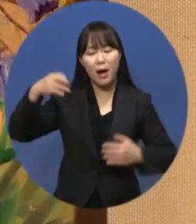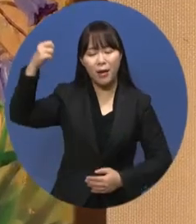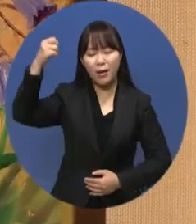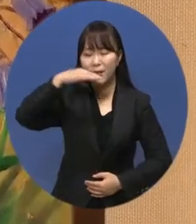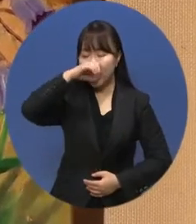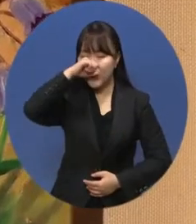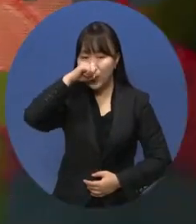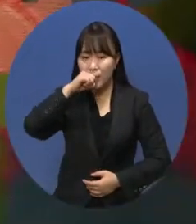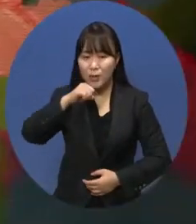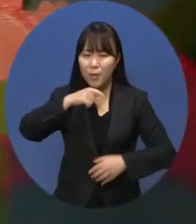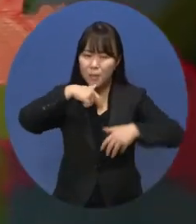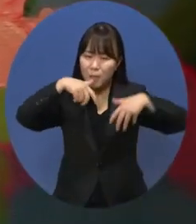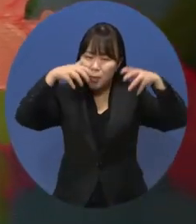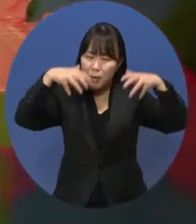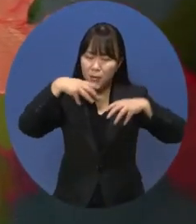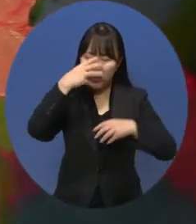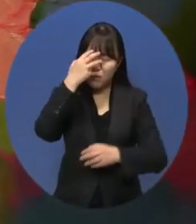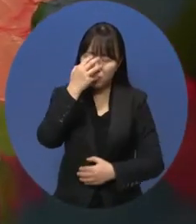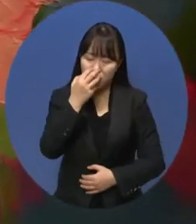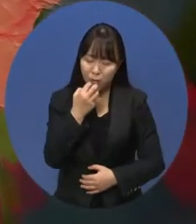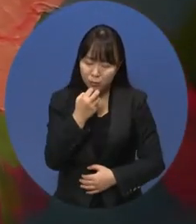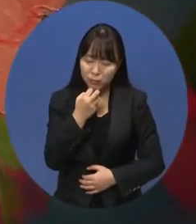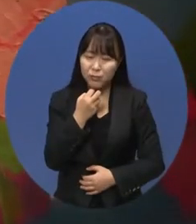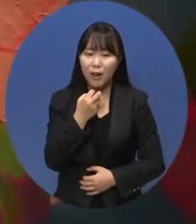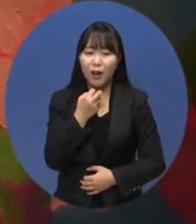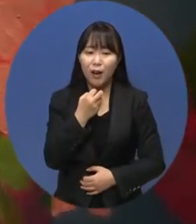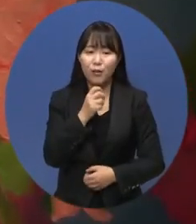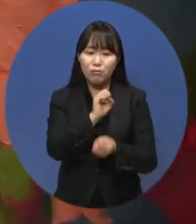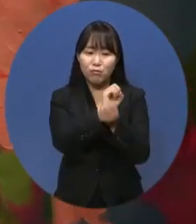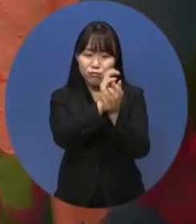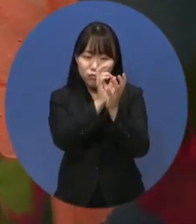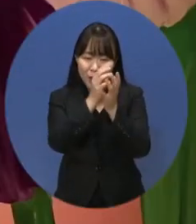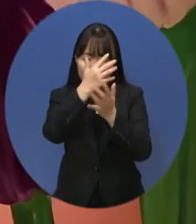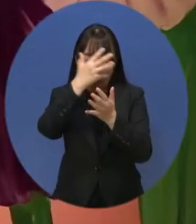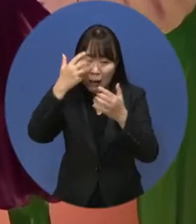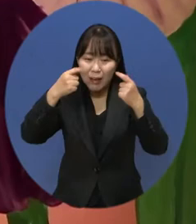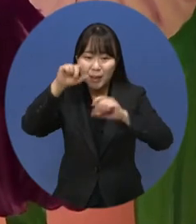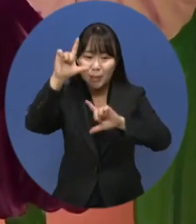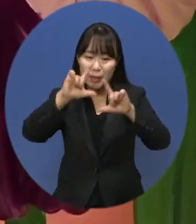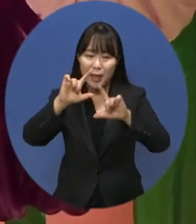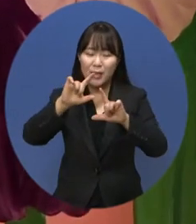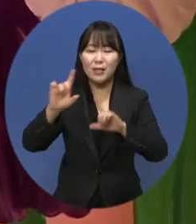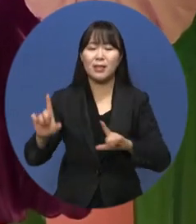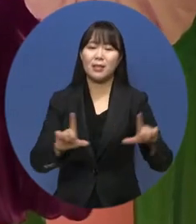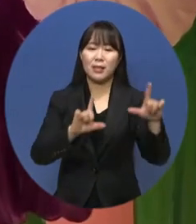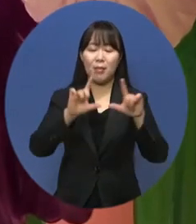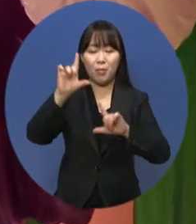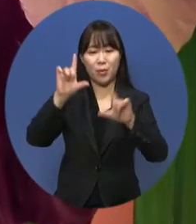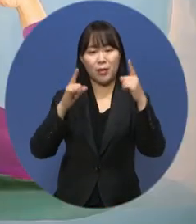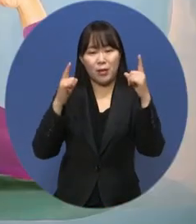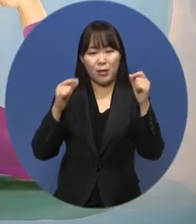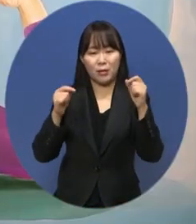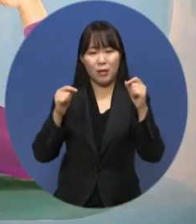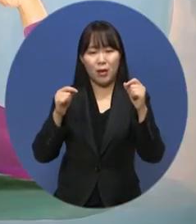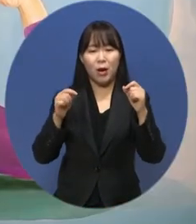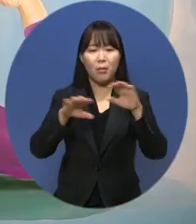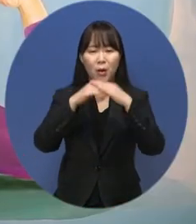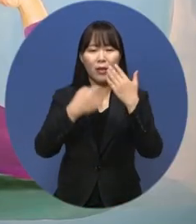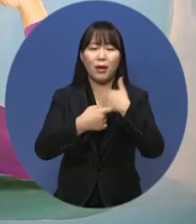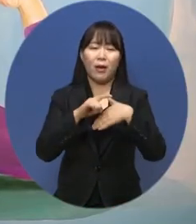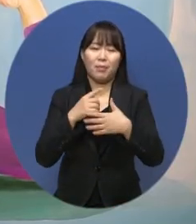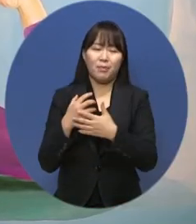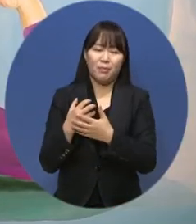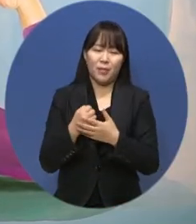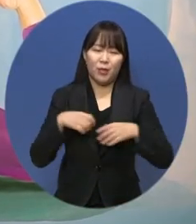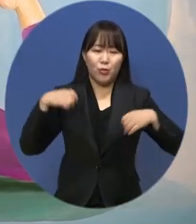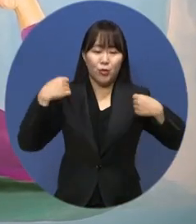좋아서 비가와 서울에서 꽃잎 속에 졸음 진 모습이 삶의 한 페이지 같아서 한껏 가슴에 품고